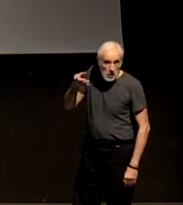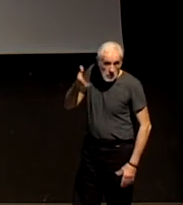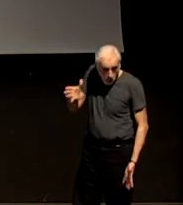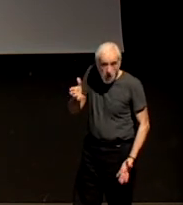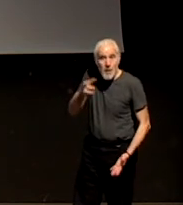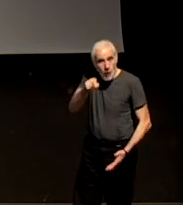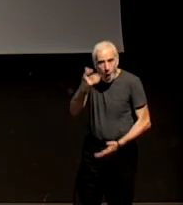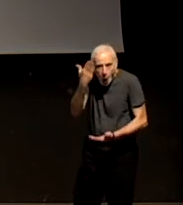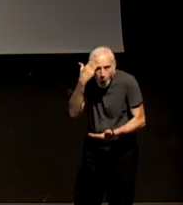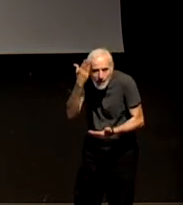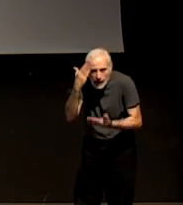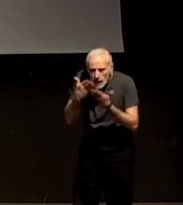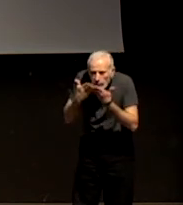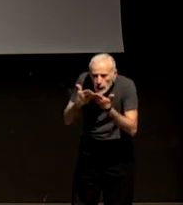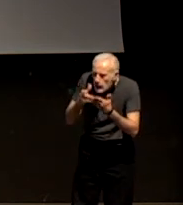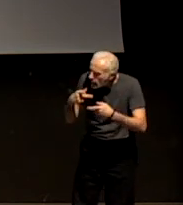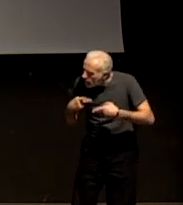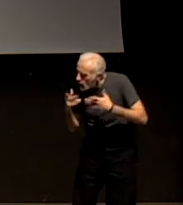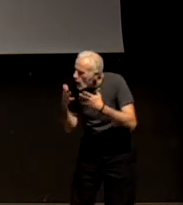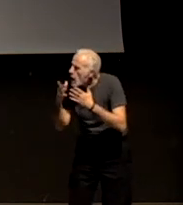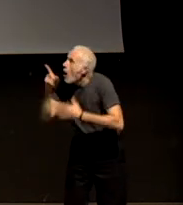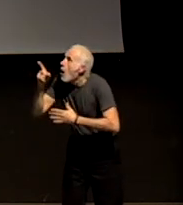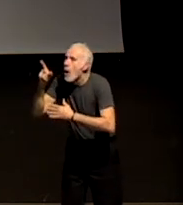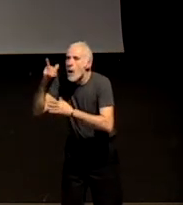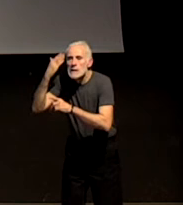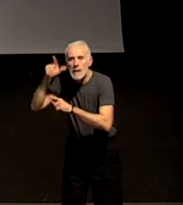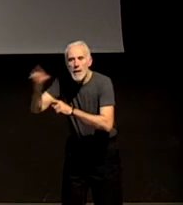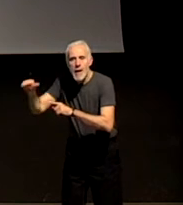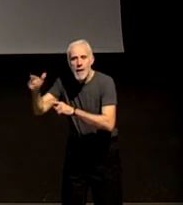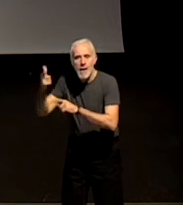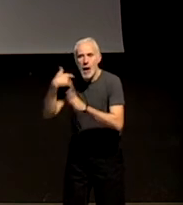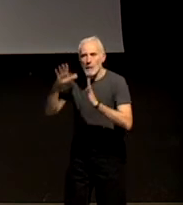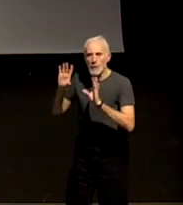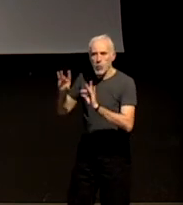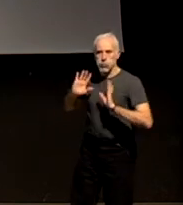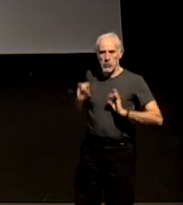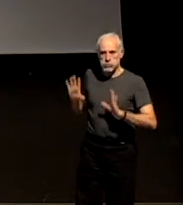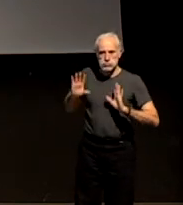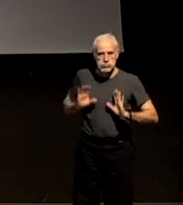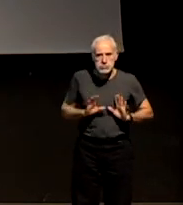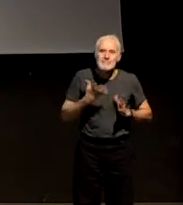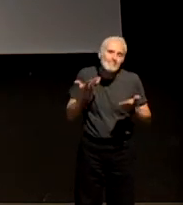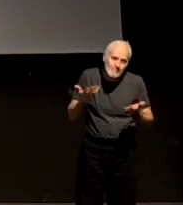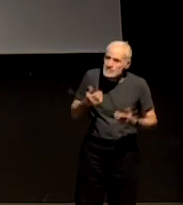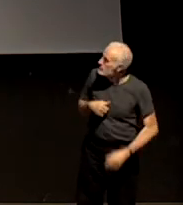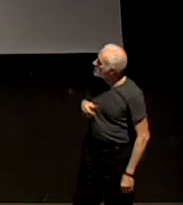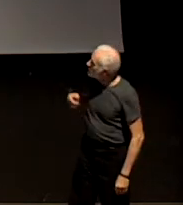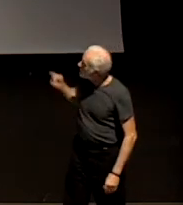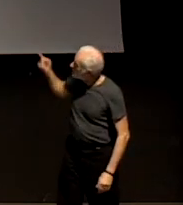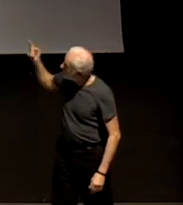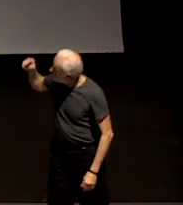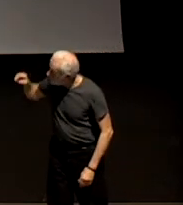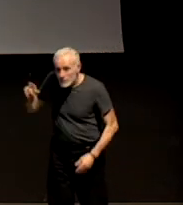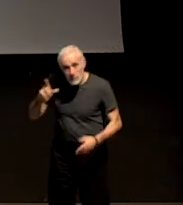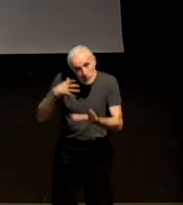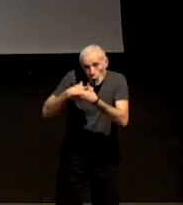faire quelque chose de neuf bombe elle va disparaître et d'en faire des sorties nature avec nature